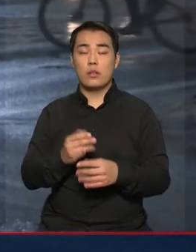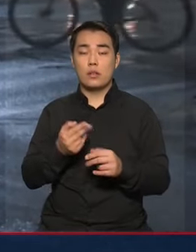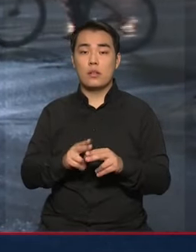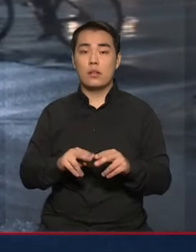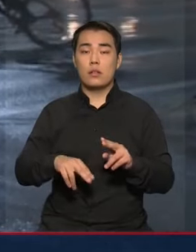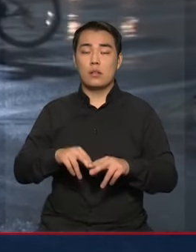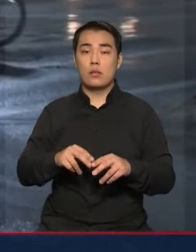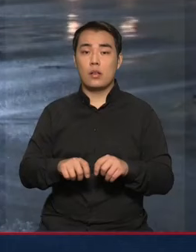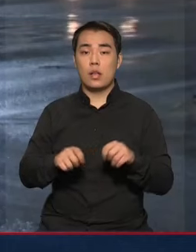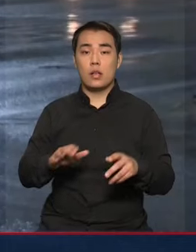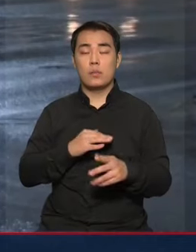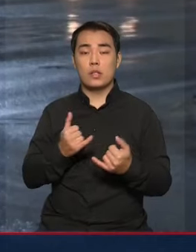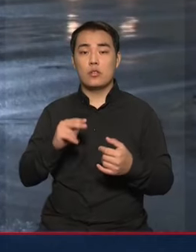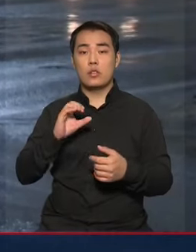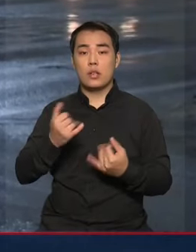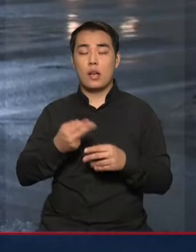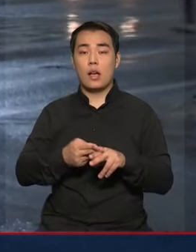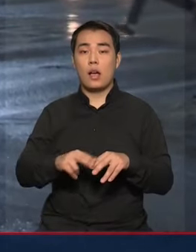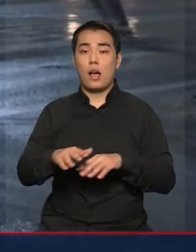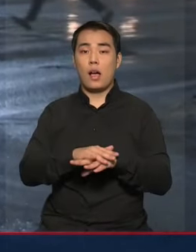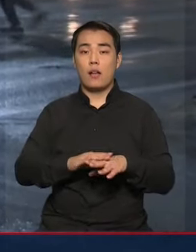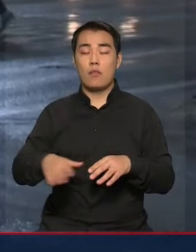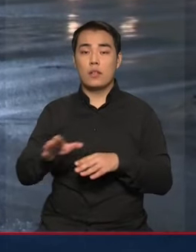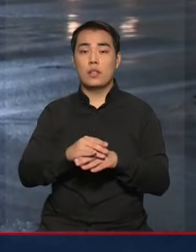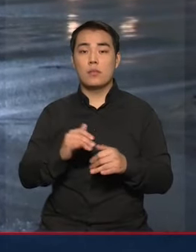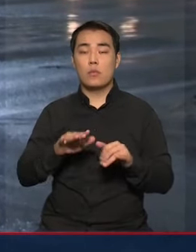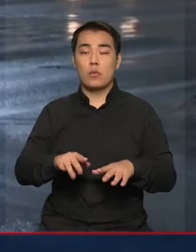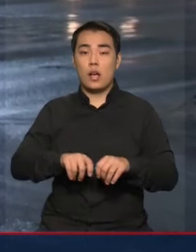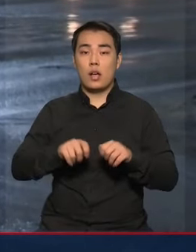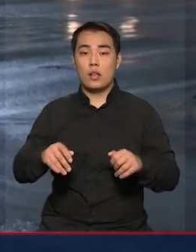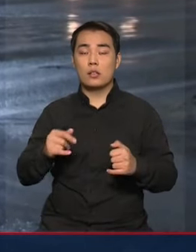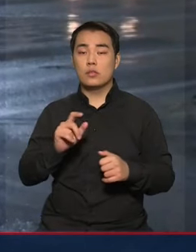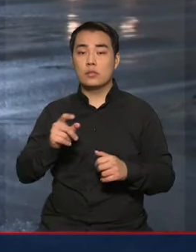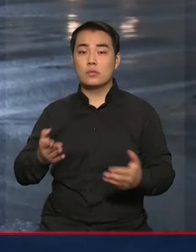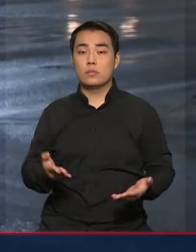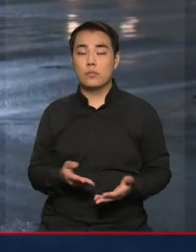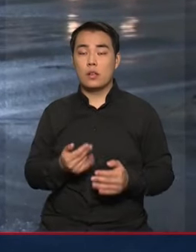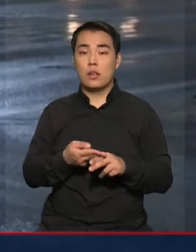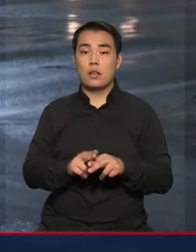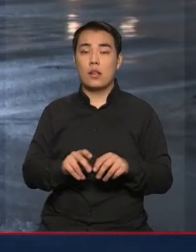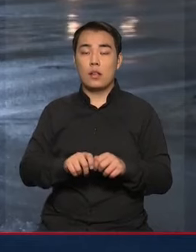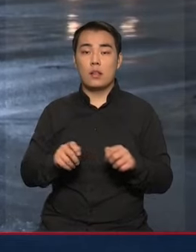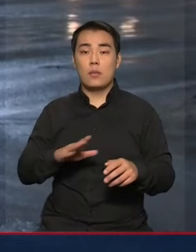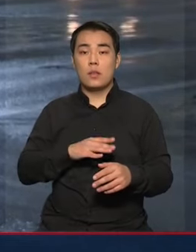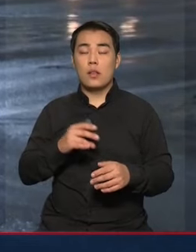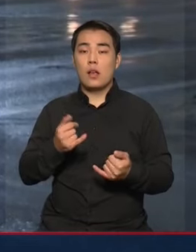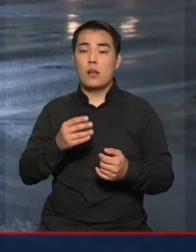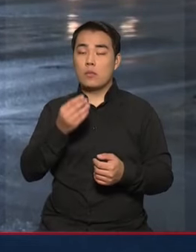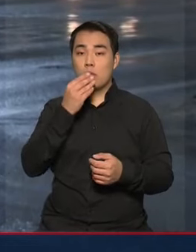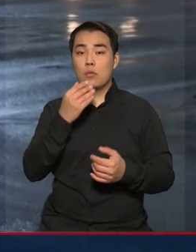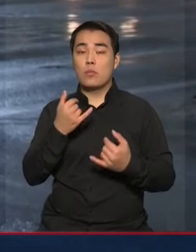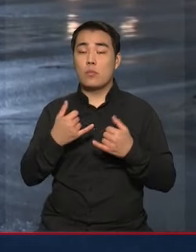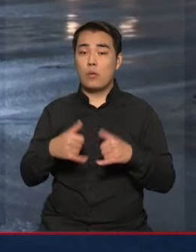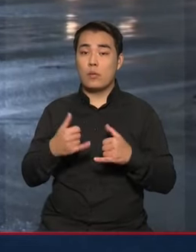құрылды. Төтенше жағдайға орай халықты жинайтын барлық пункт ашылып, тұрғындарды қабылдады. Сондай-ақ түнімен жұмыс істейтін дәмханалар мен